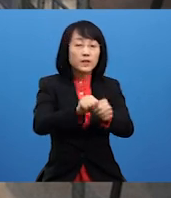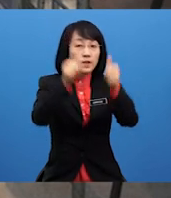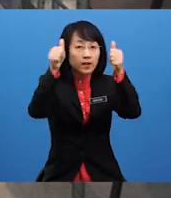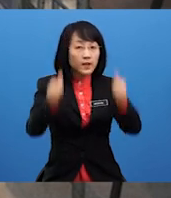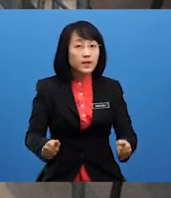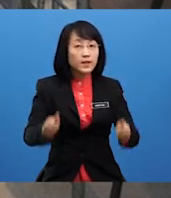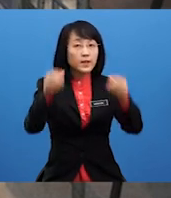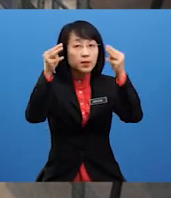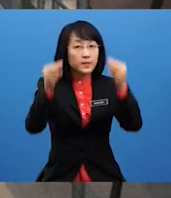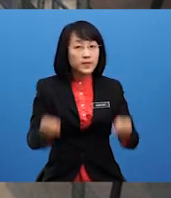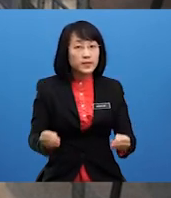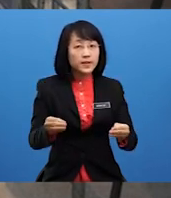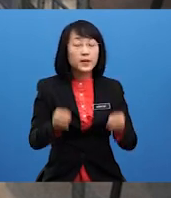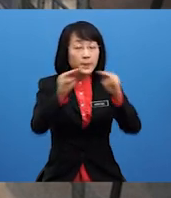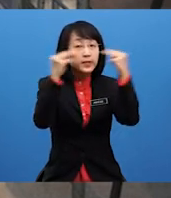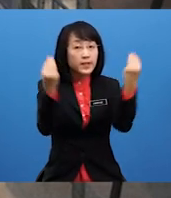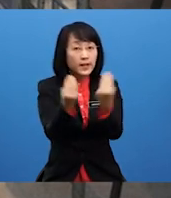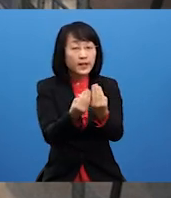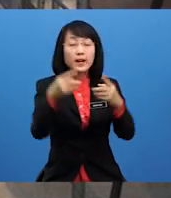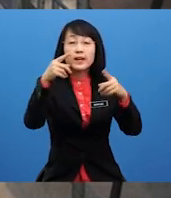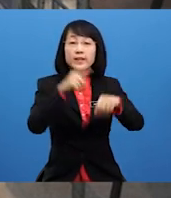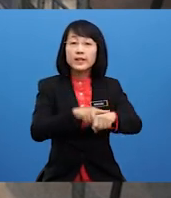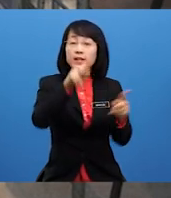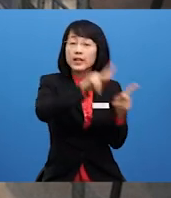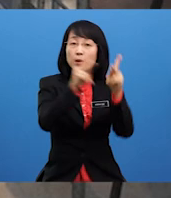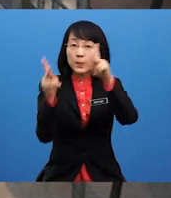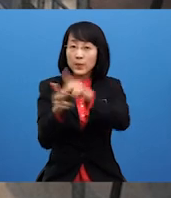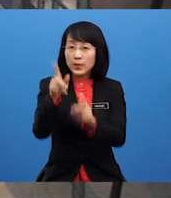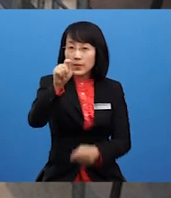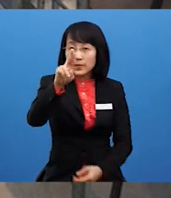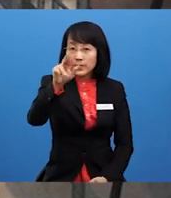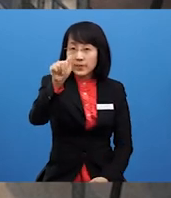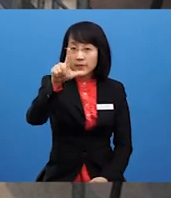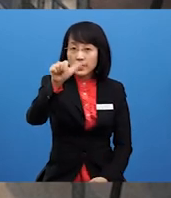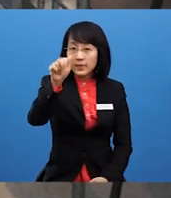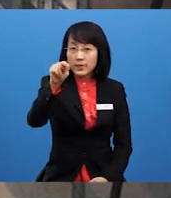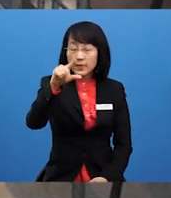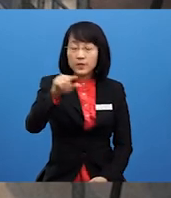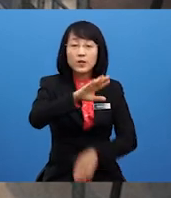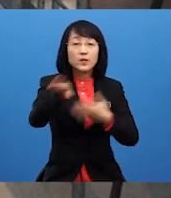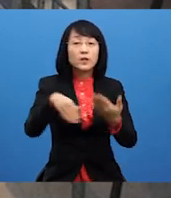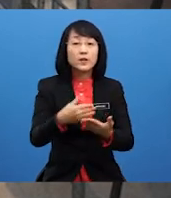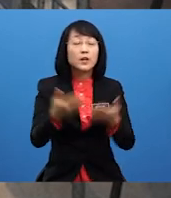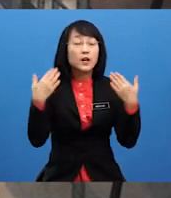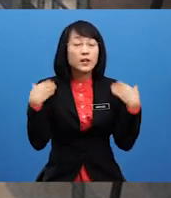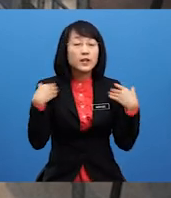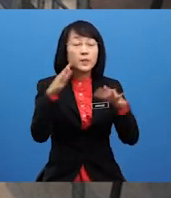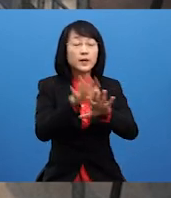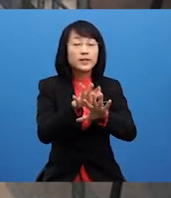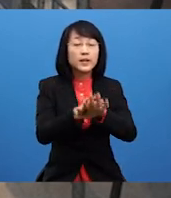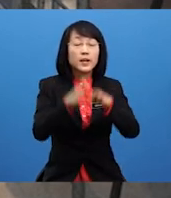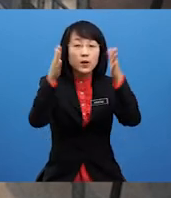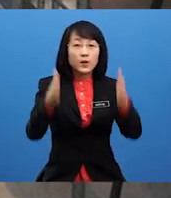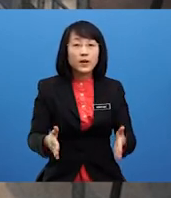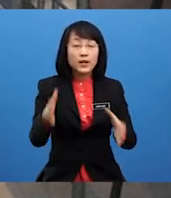masyarakat di Kampung Tualang. Ramai pihak mendapat pekerjaan seperti Sudin, Mak Akil,